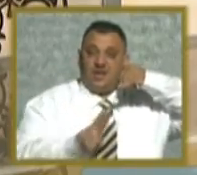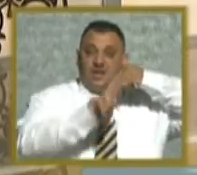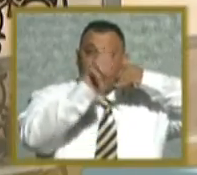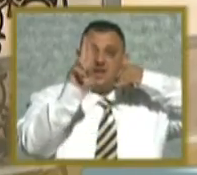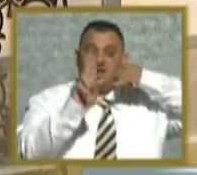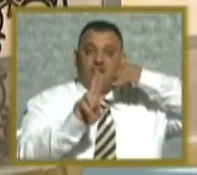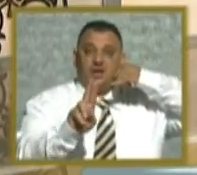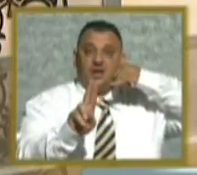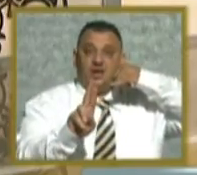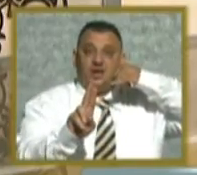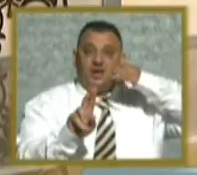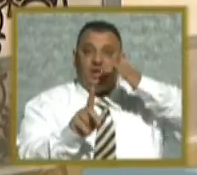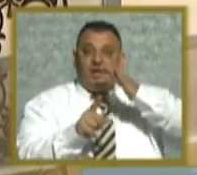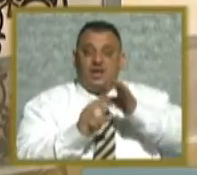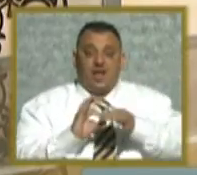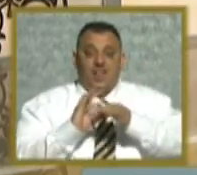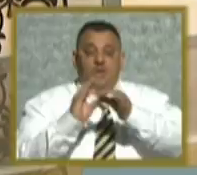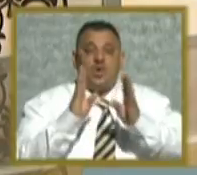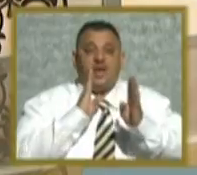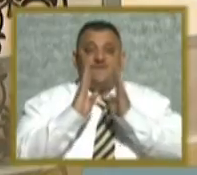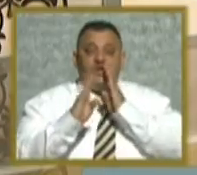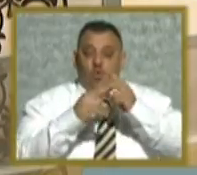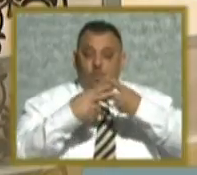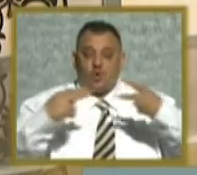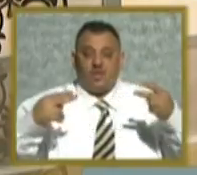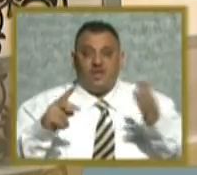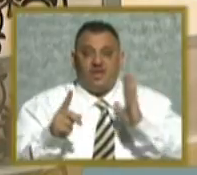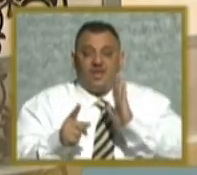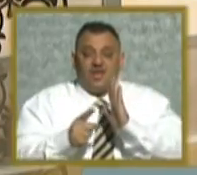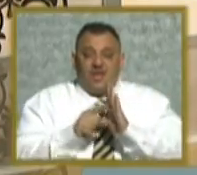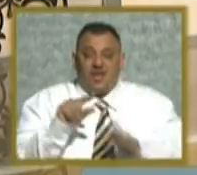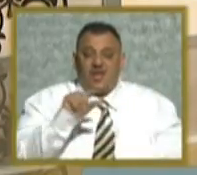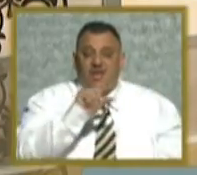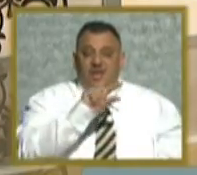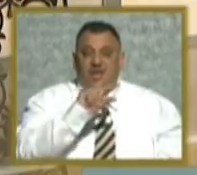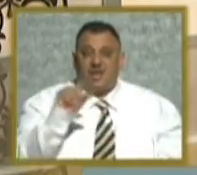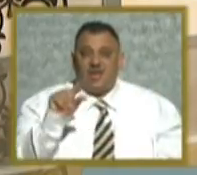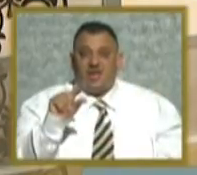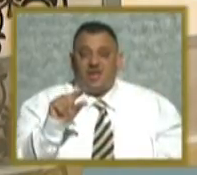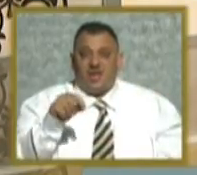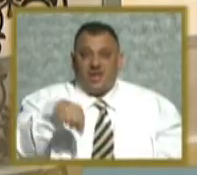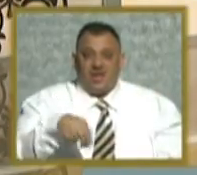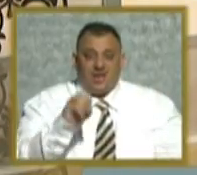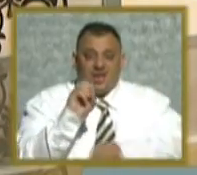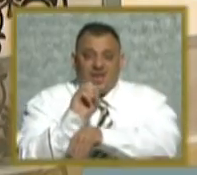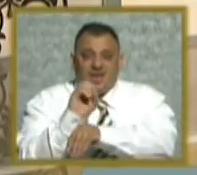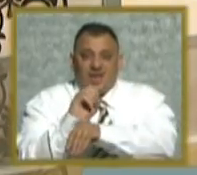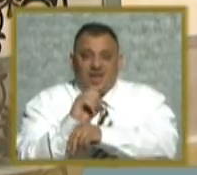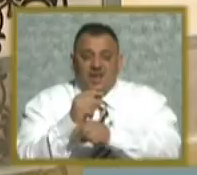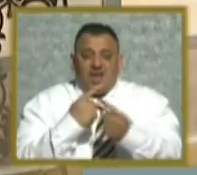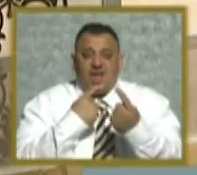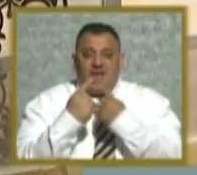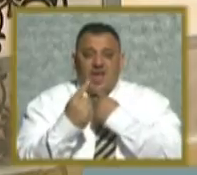بالنسبة للتواصل الاجتماعي، فلو سمحت تنفيذ يومي أكثر شيء ليتكلم على